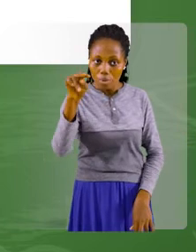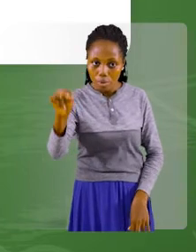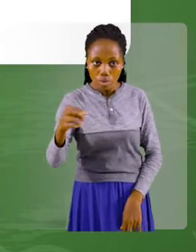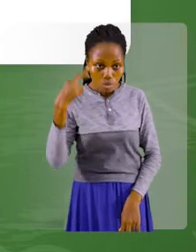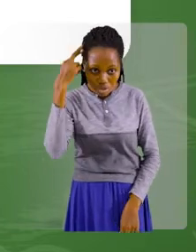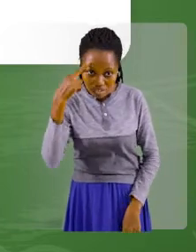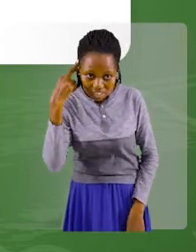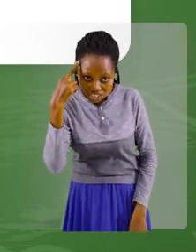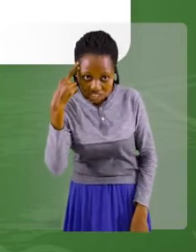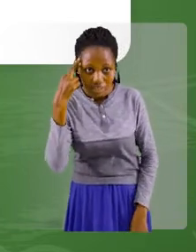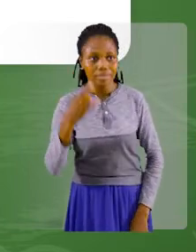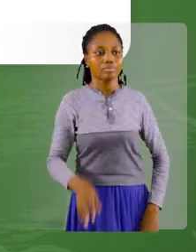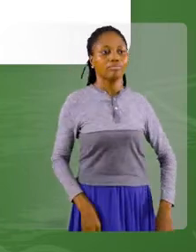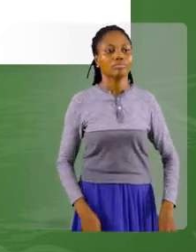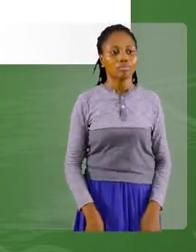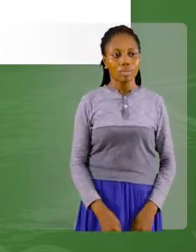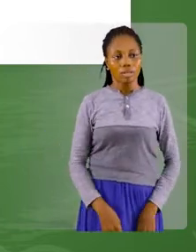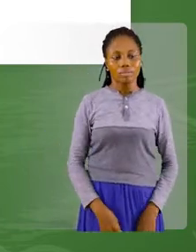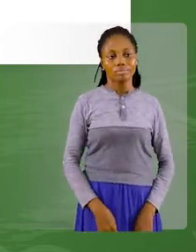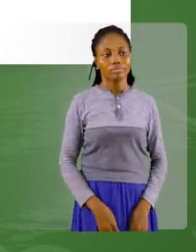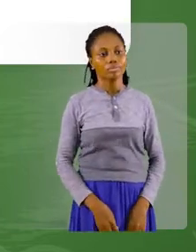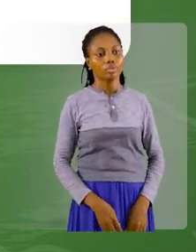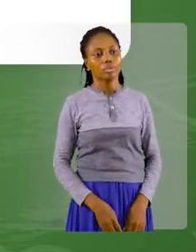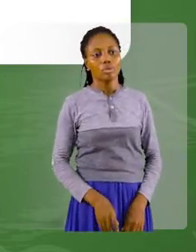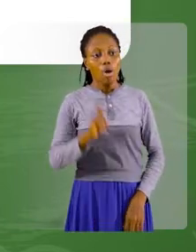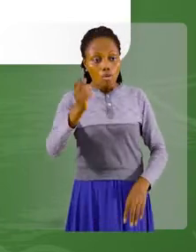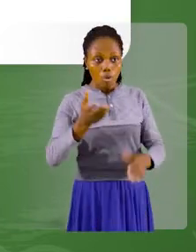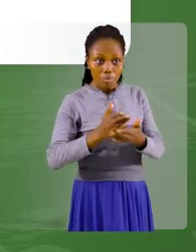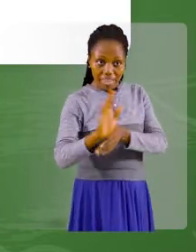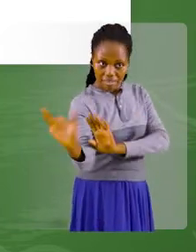exercice et nous passons à la correction.